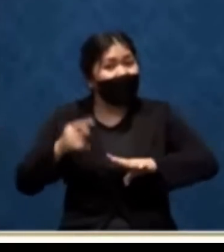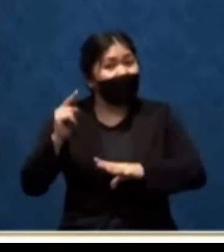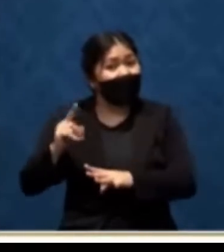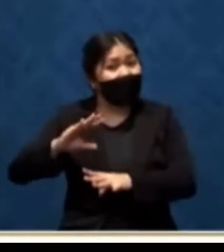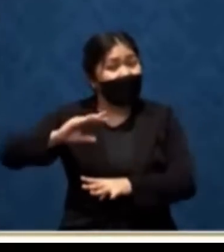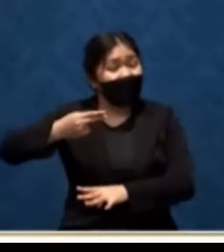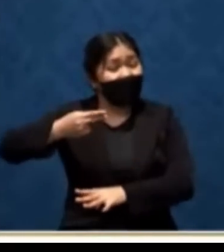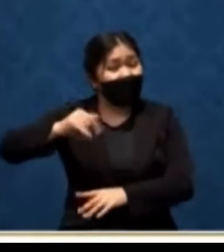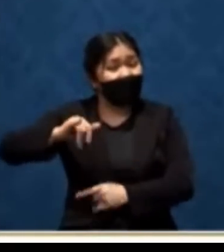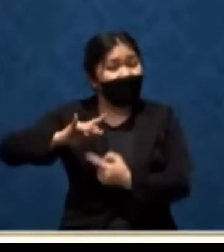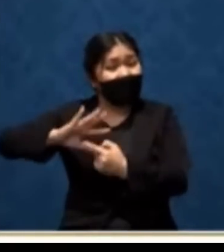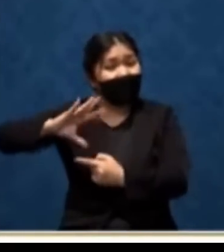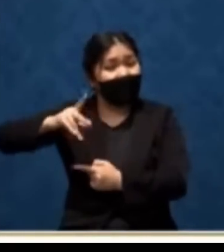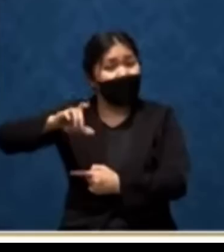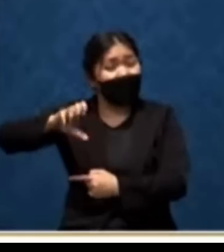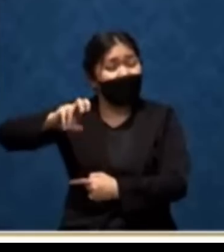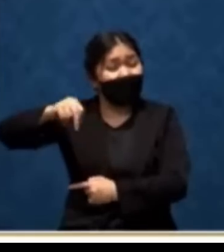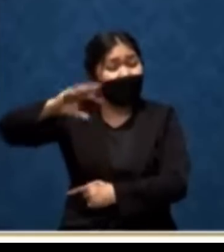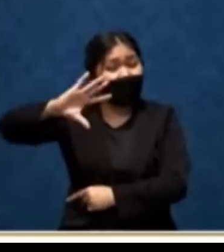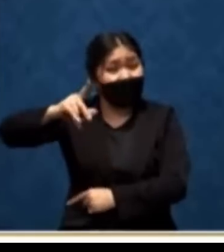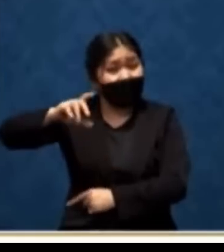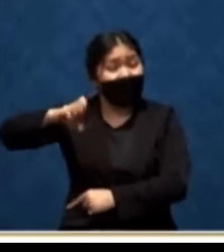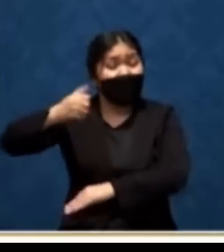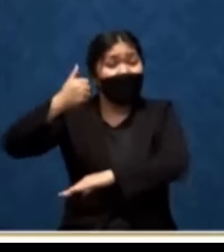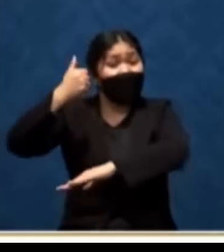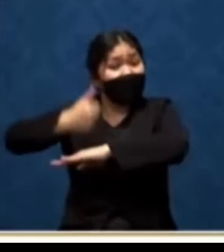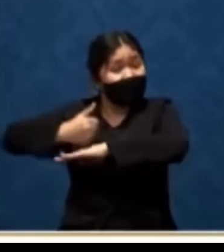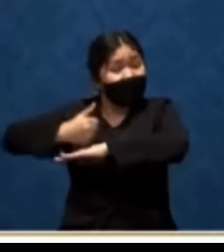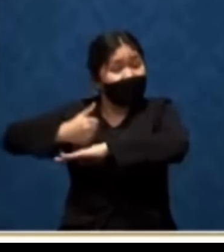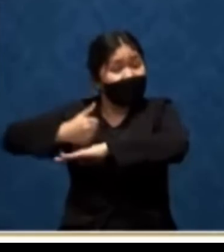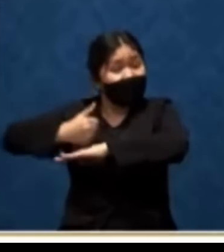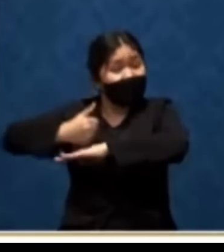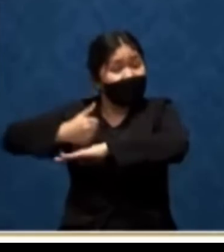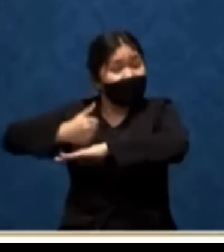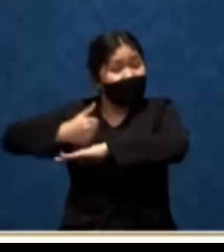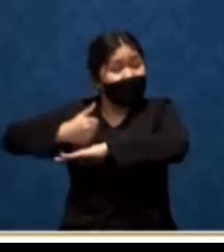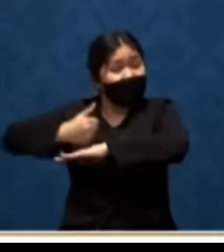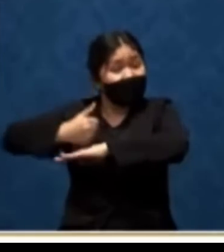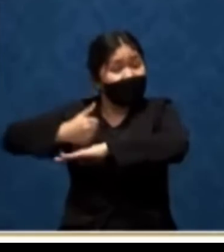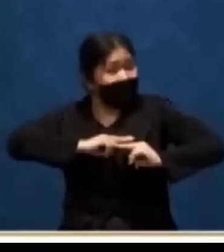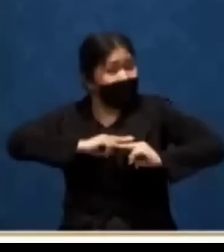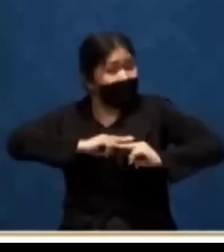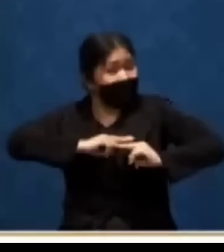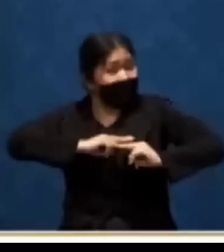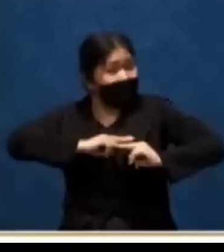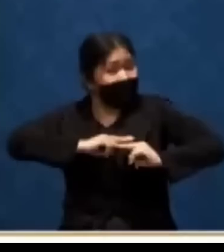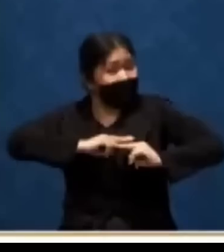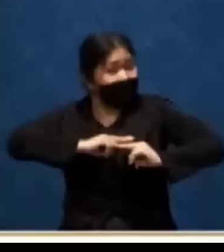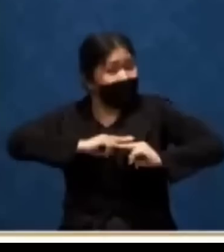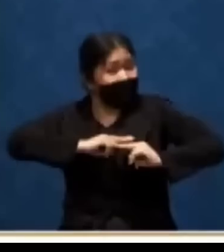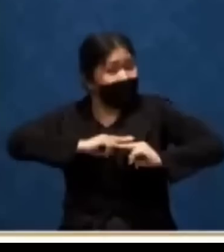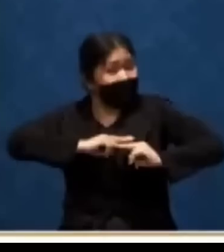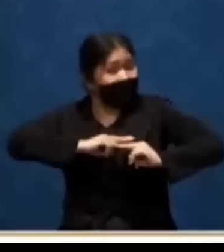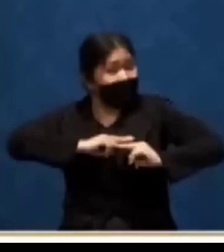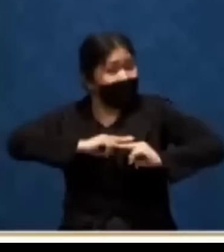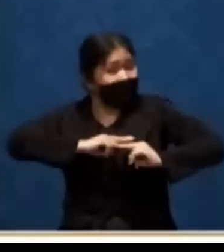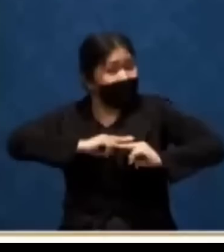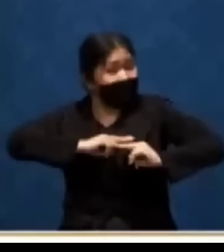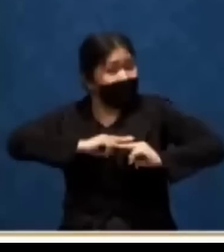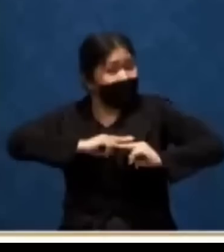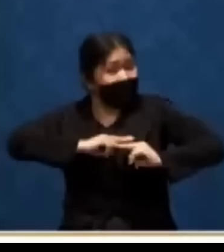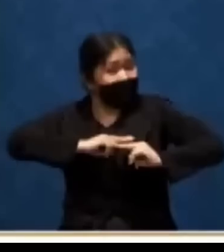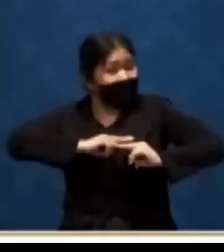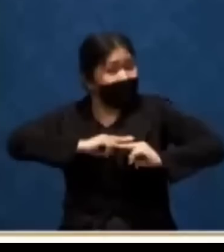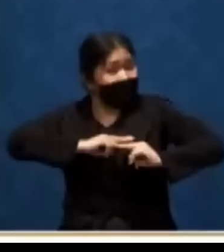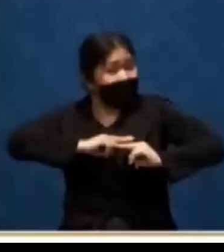ฉีเป็นผอ.ของโรงเรียนด้วยตัวเองนี่ก็เหมือนกันครับไม่พบว่ามีการจดทะเบียนส